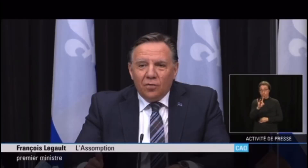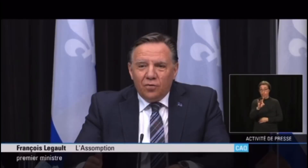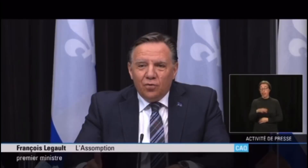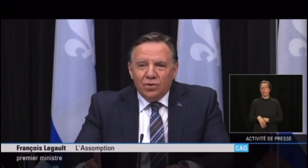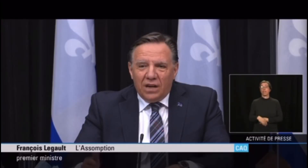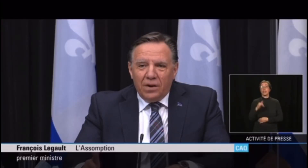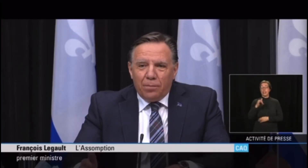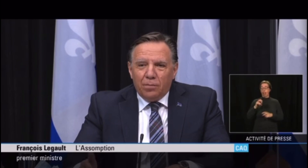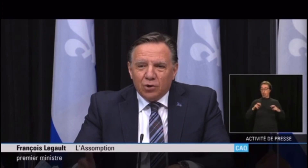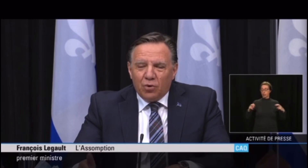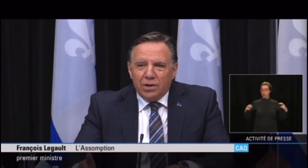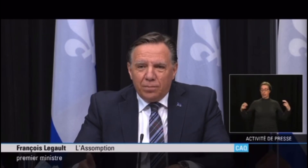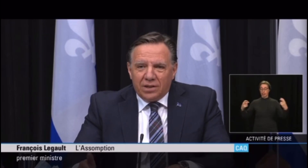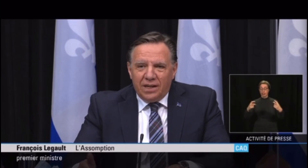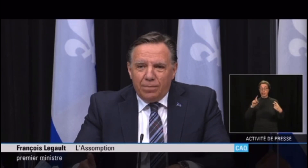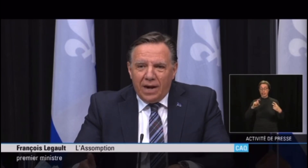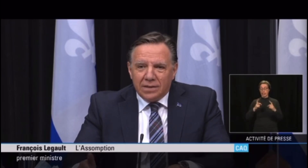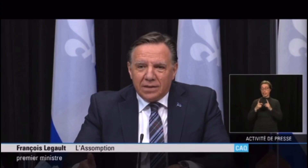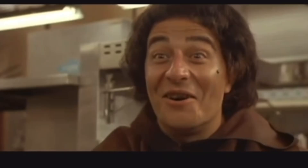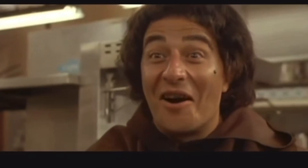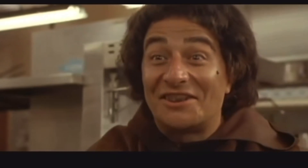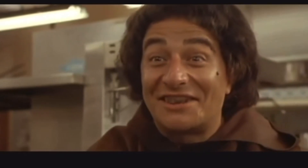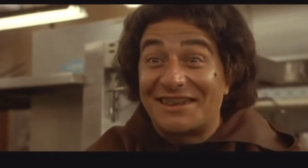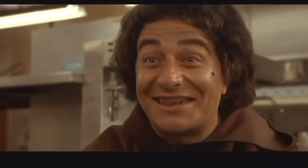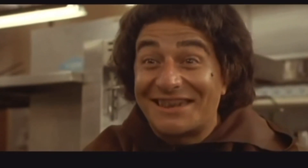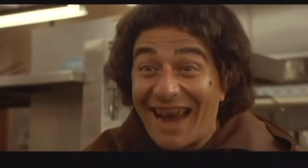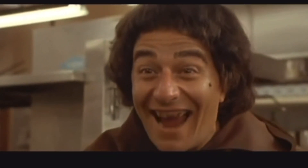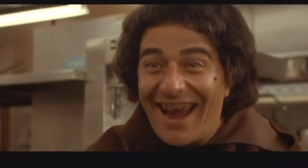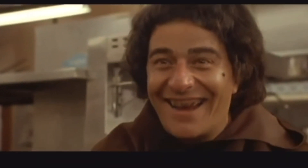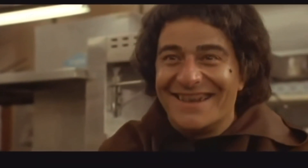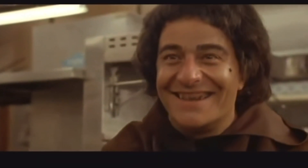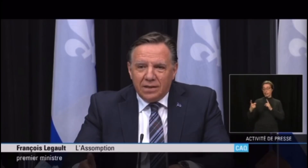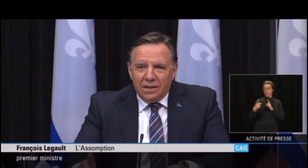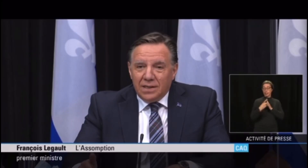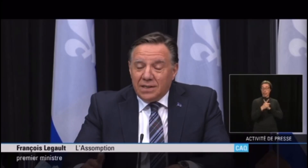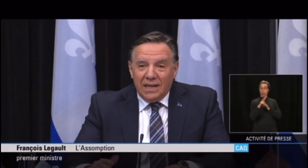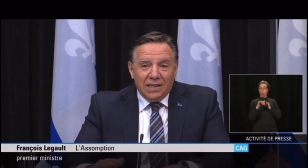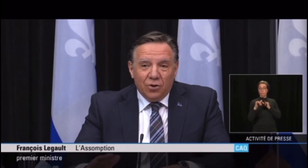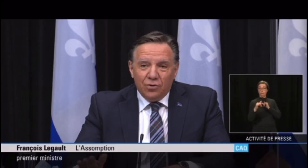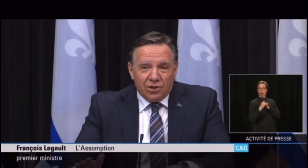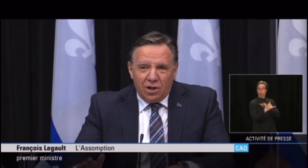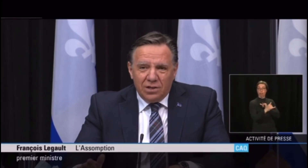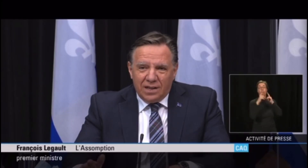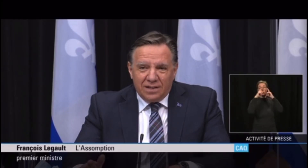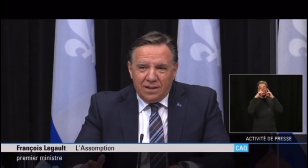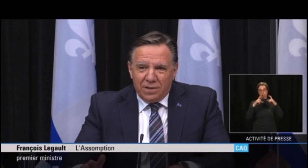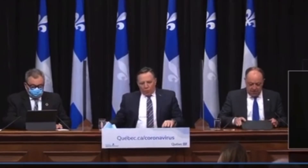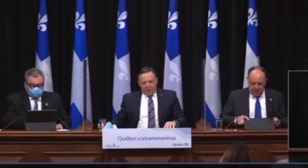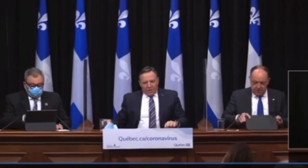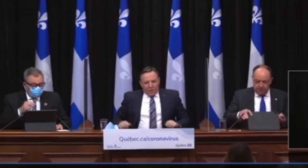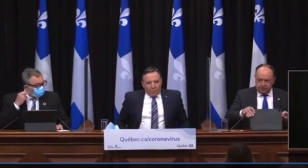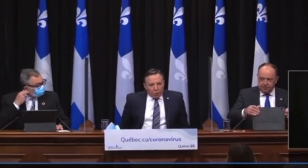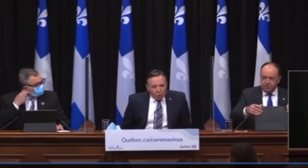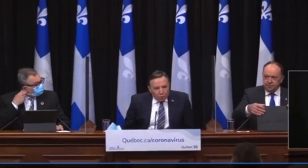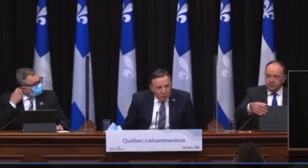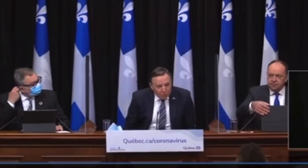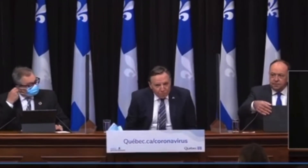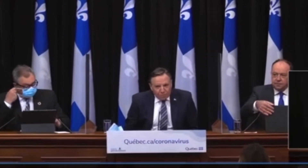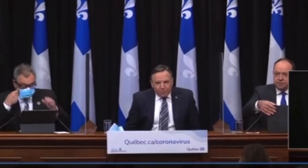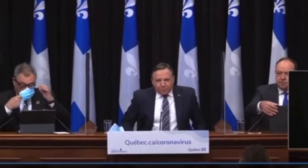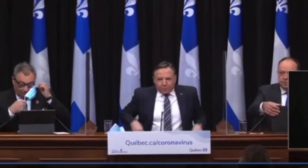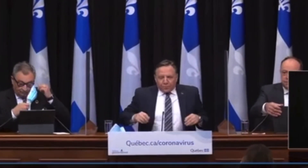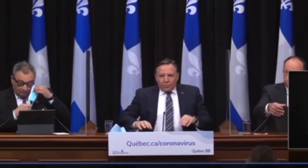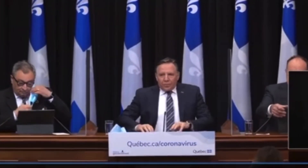passe vous avez pas besoin de porter de masque qu'elle sait les deux seules exceptions oui bonjour tout le